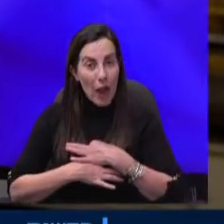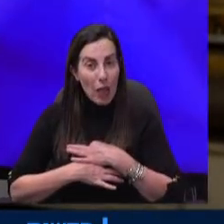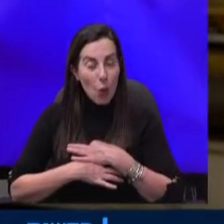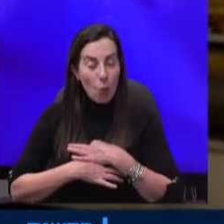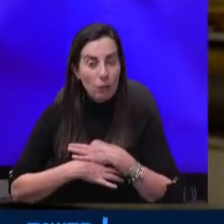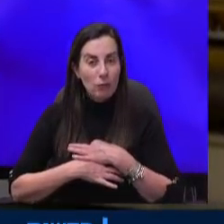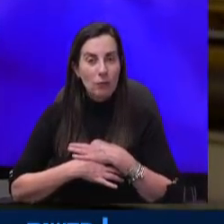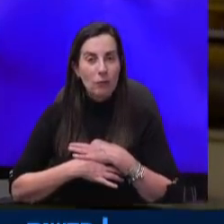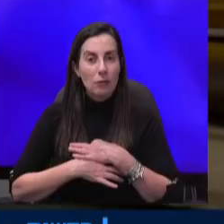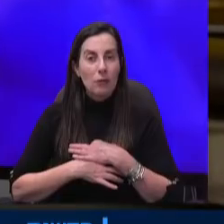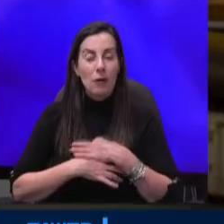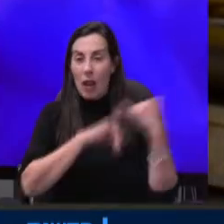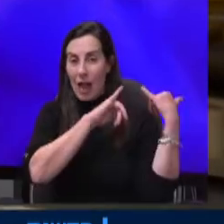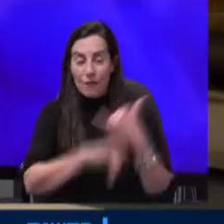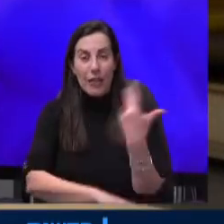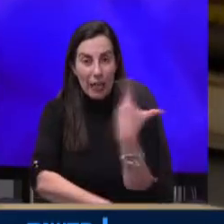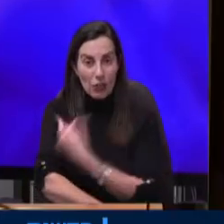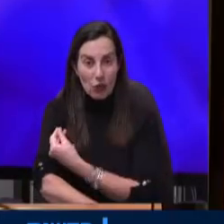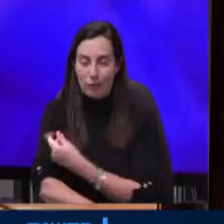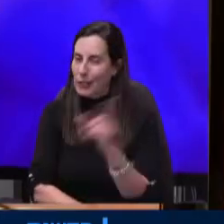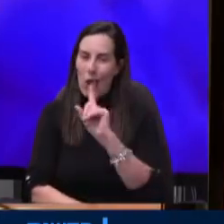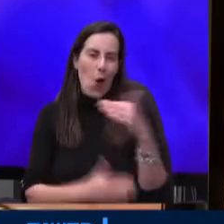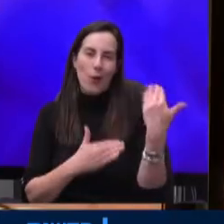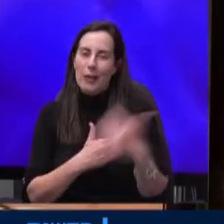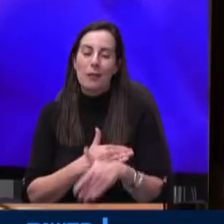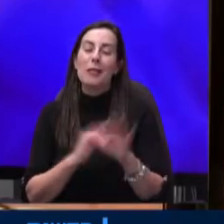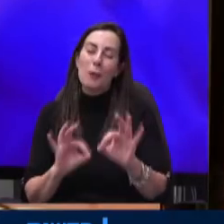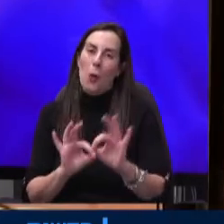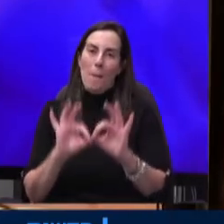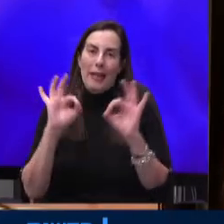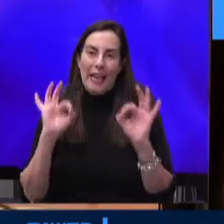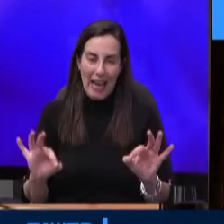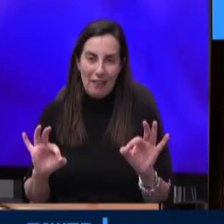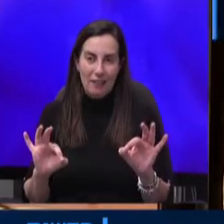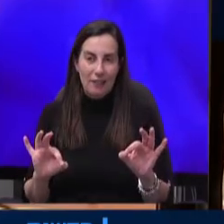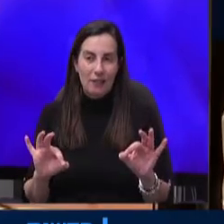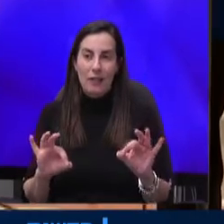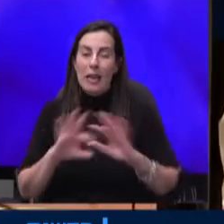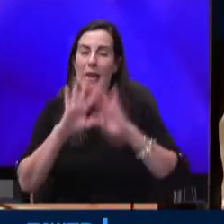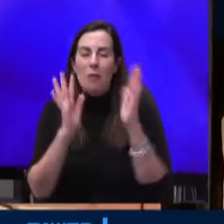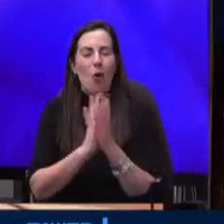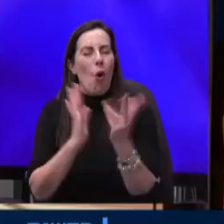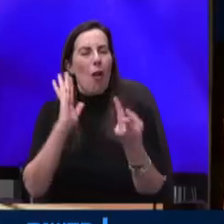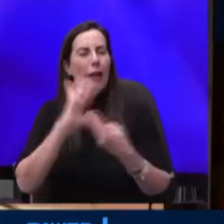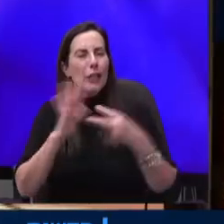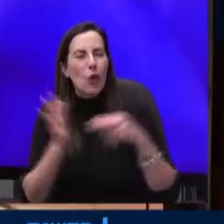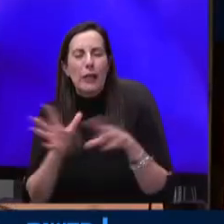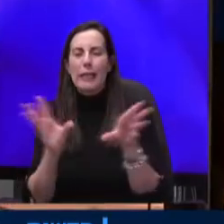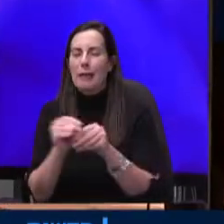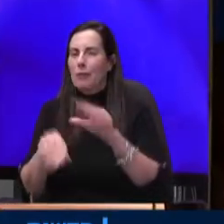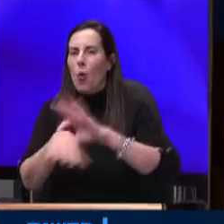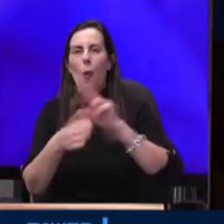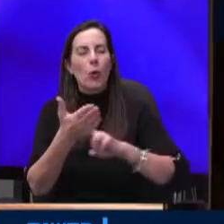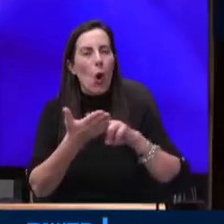הזה כרגע לא מסתיים, אלא רק מתחיל. עם כל ההיערכות הלוגיסטית יחד עם קופות החולים, כדי